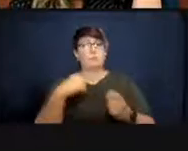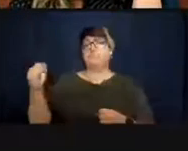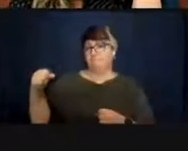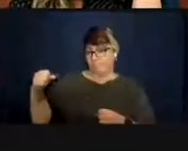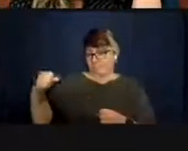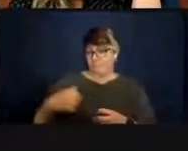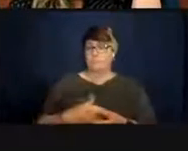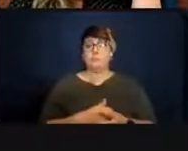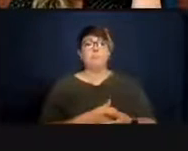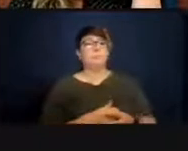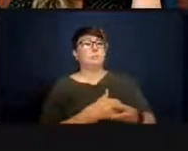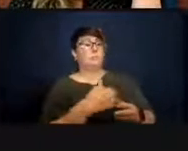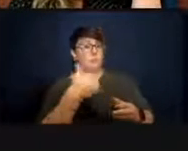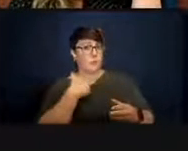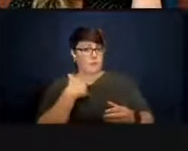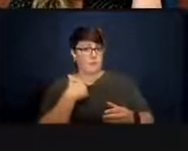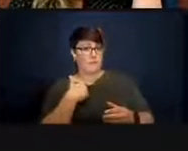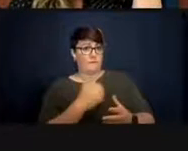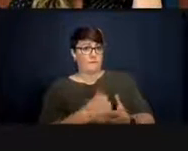نعم.